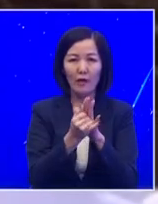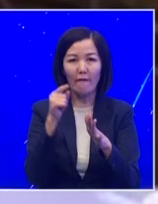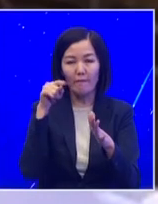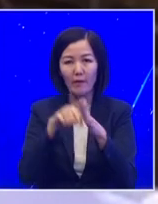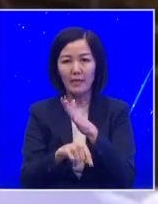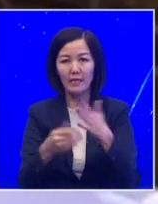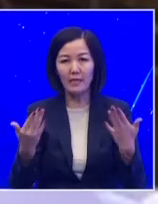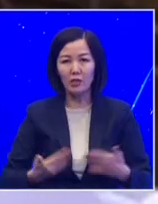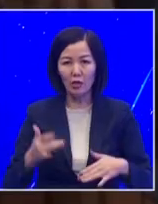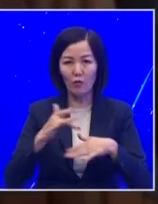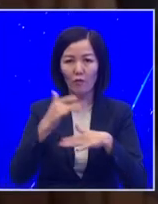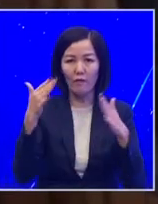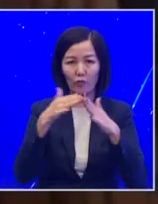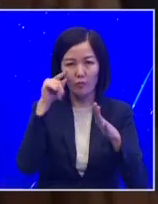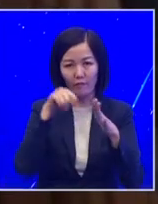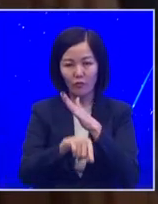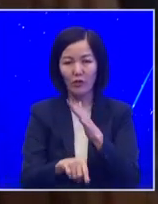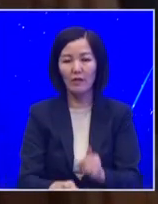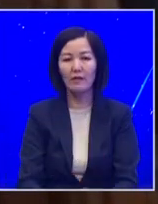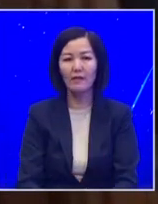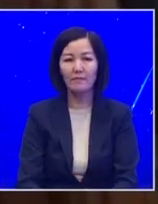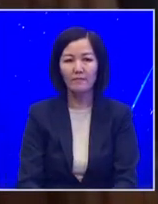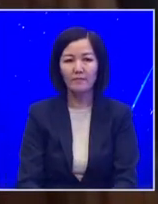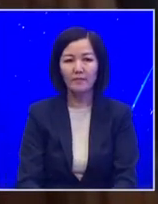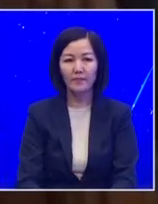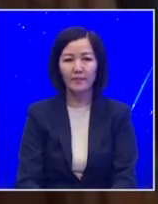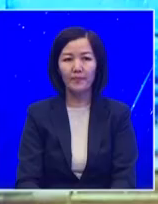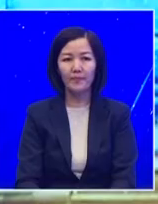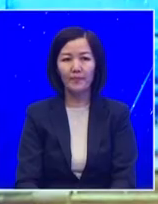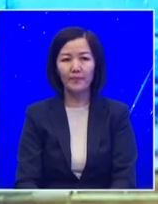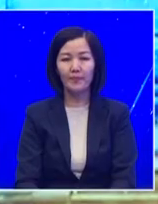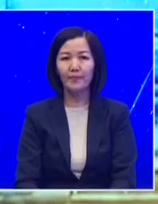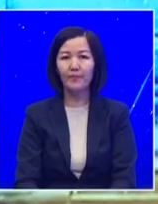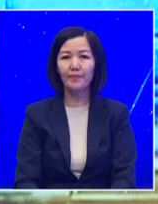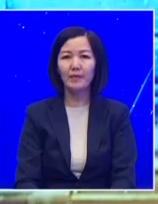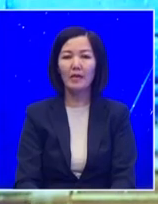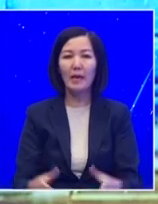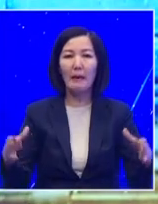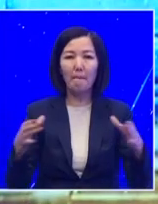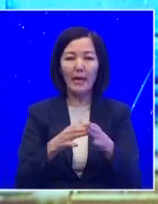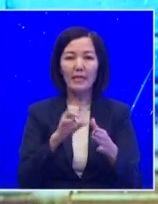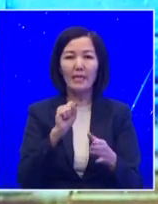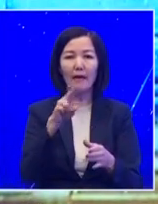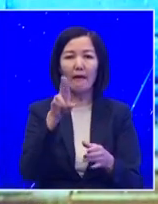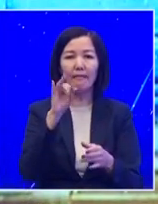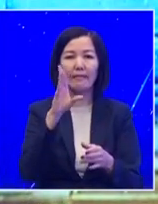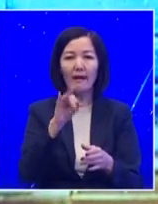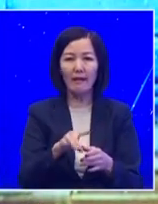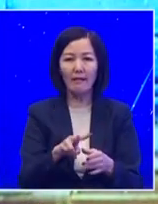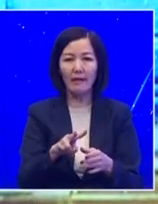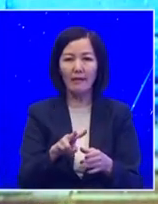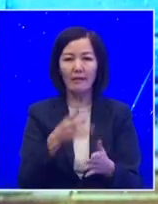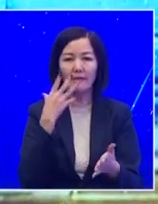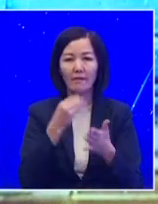подъезде жилого дома. Партия «Адал» обозначила